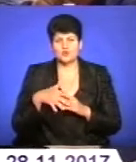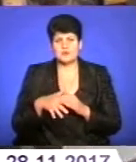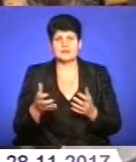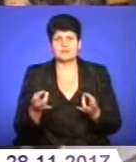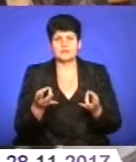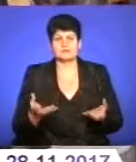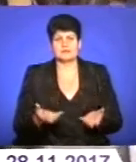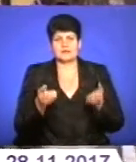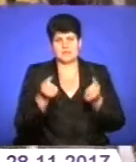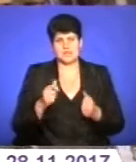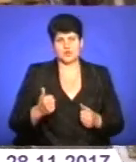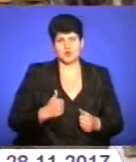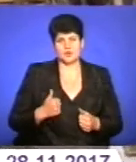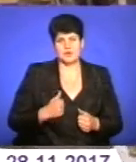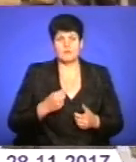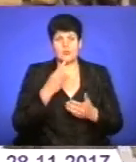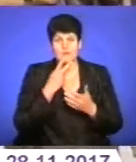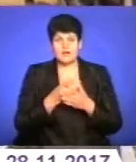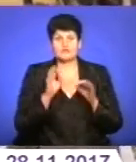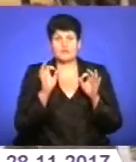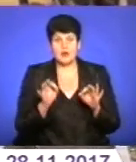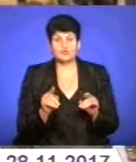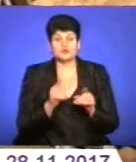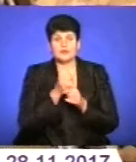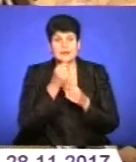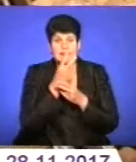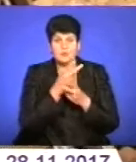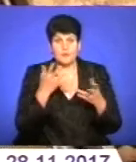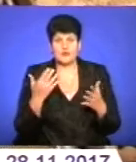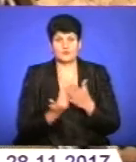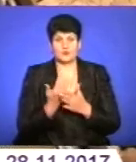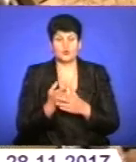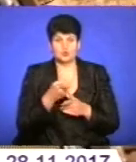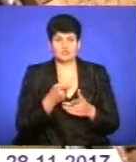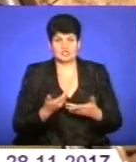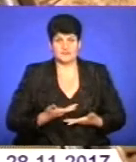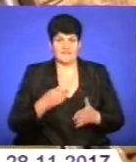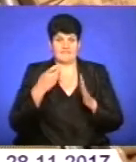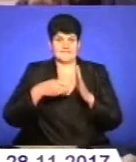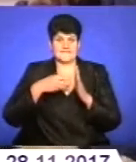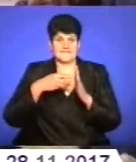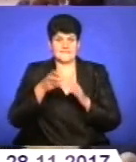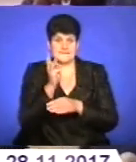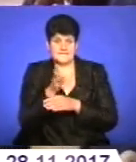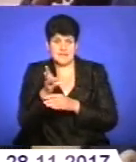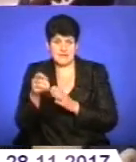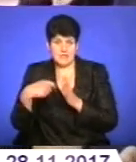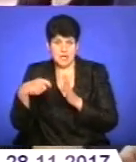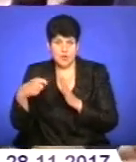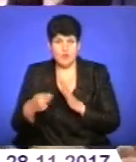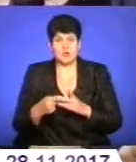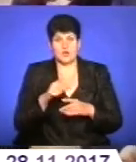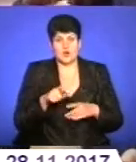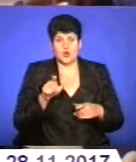солдатам. Побачив всю правду, яку не побачиш в новинах, тому що тут живі відео, які і живі люди, які там були, і